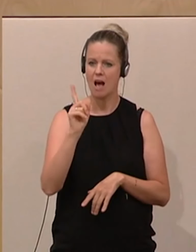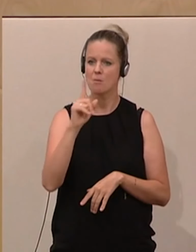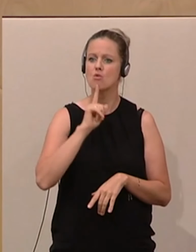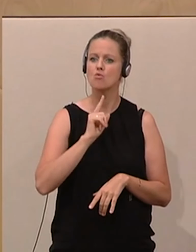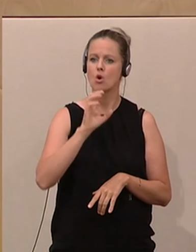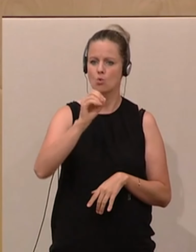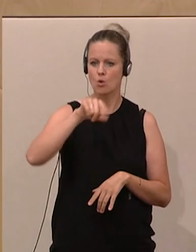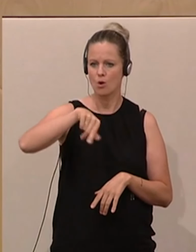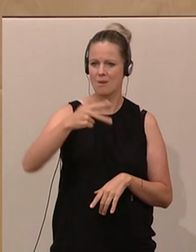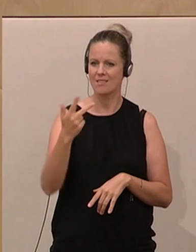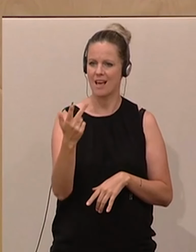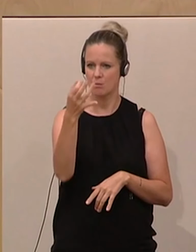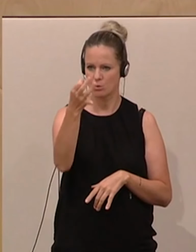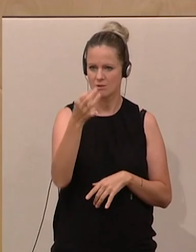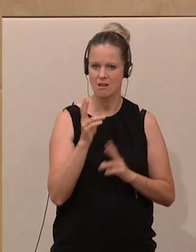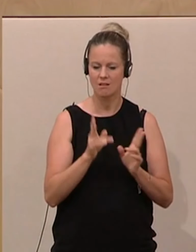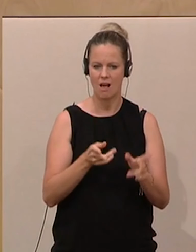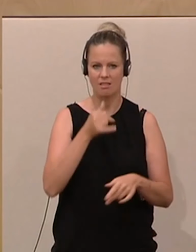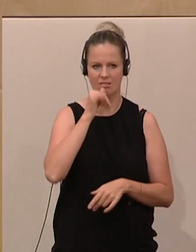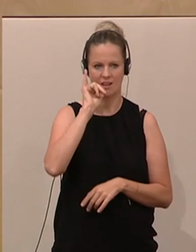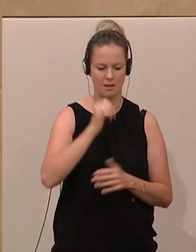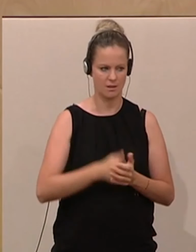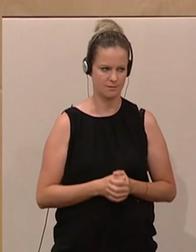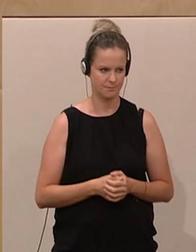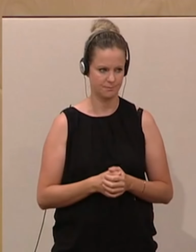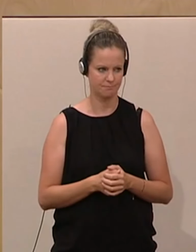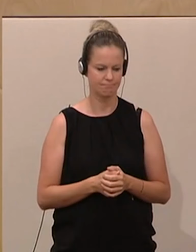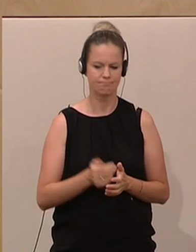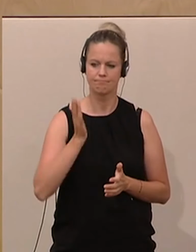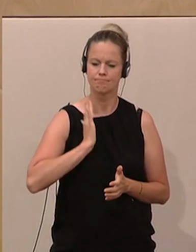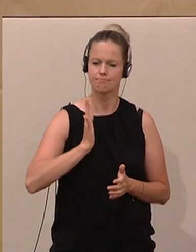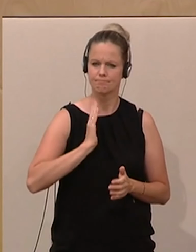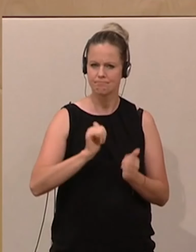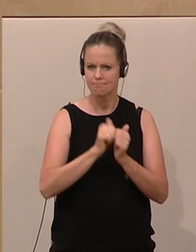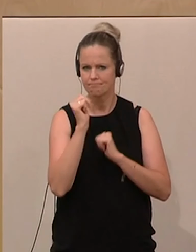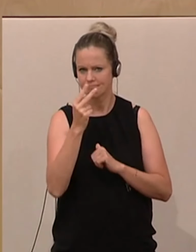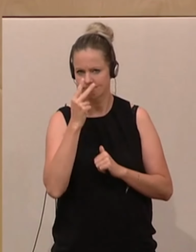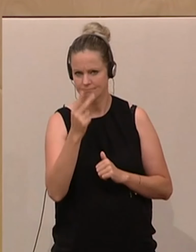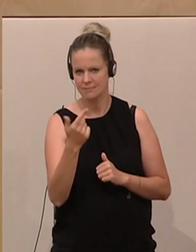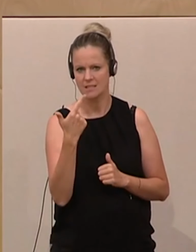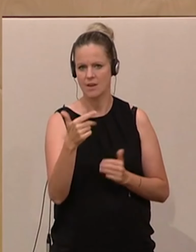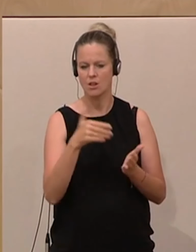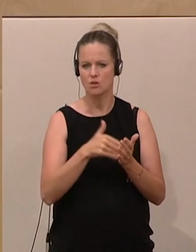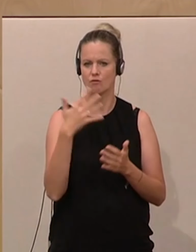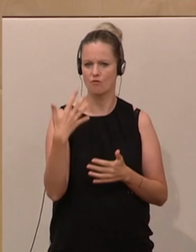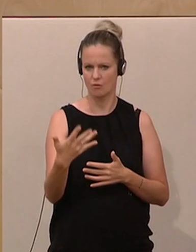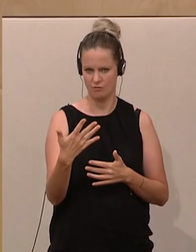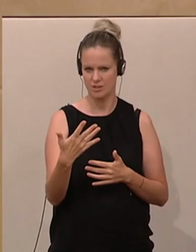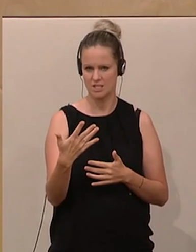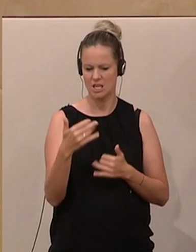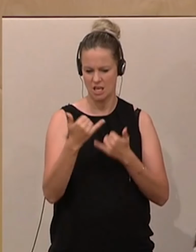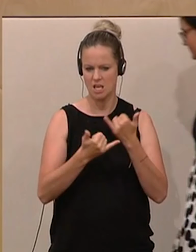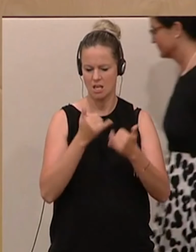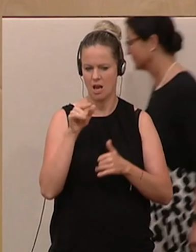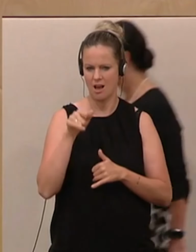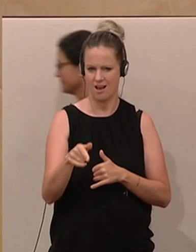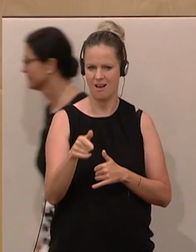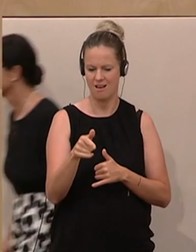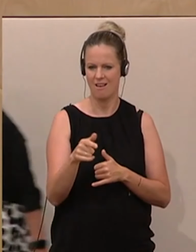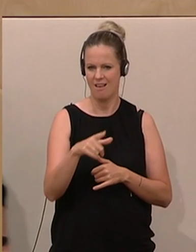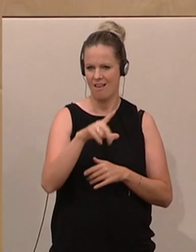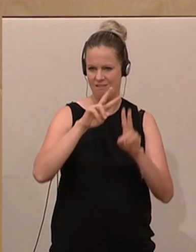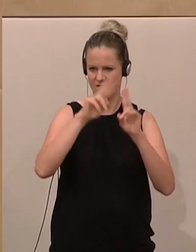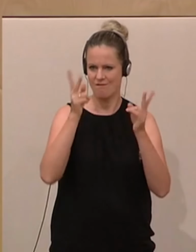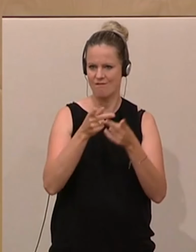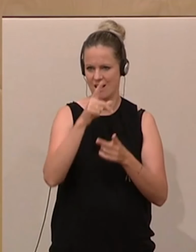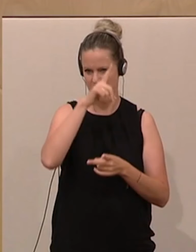prozent davon trinkt paar seriöse prognosen sprechen davon dass im jahr 2050 die hälfte der weltbevölkerung